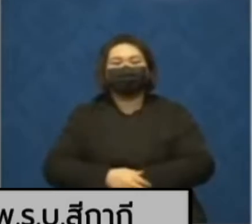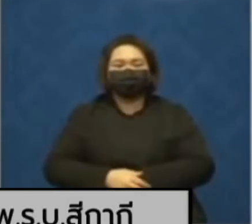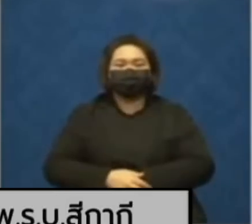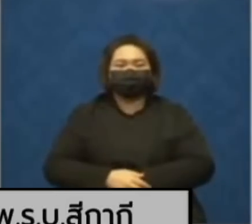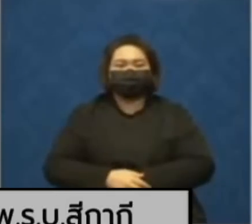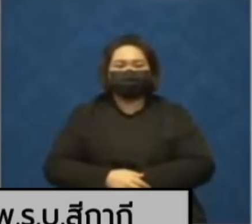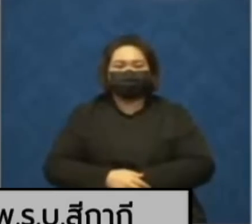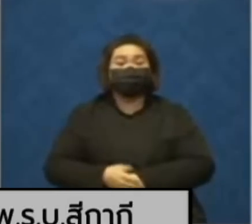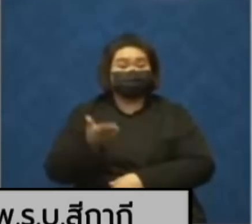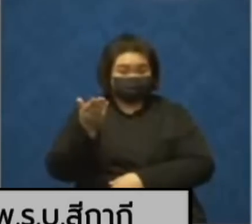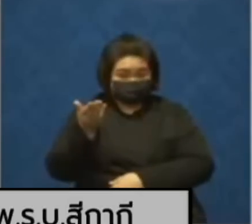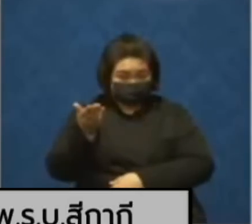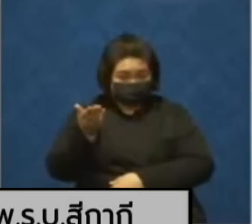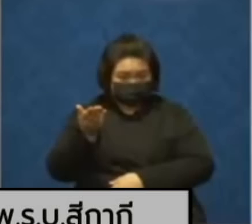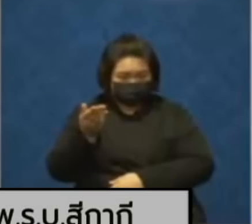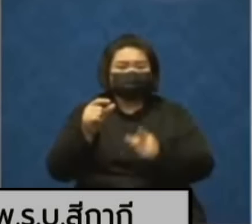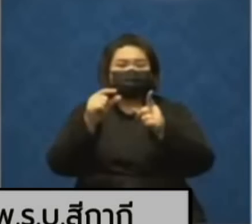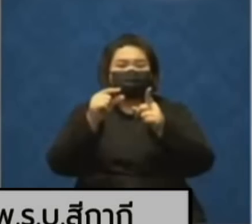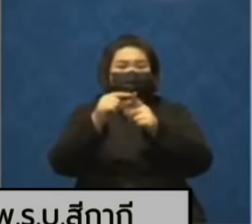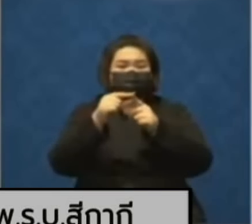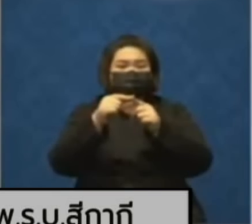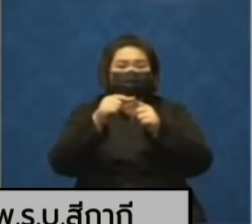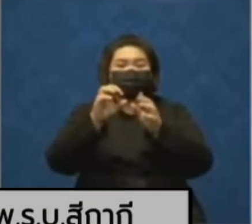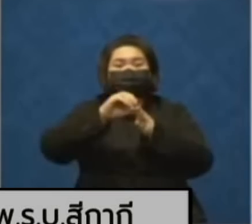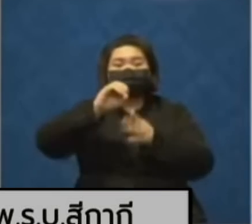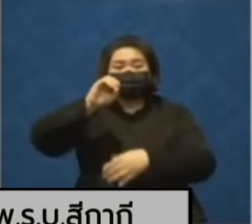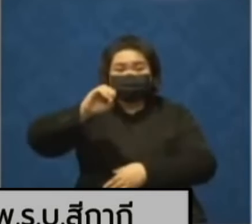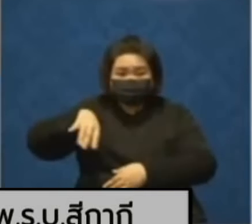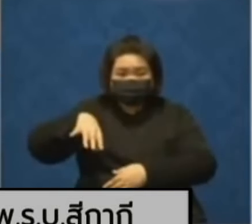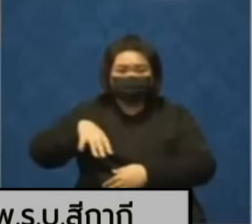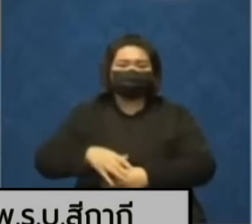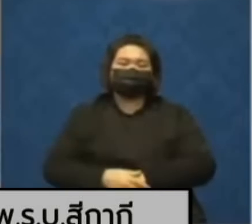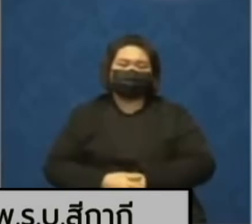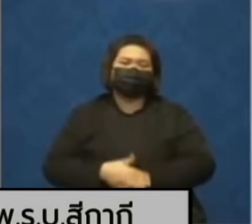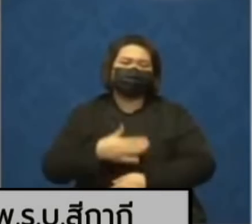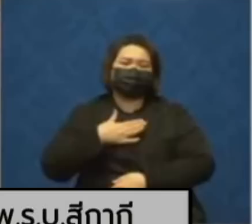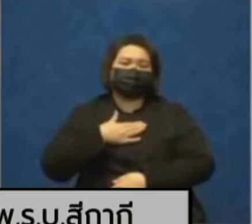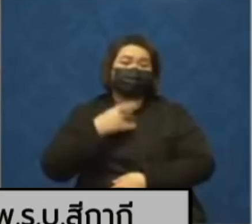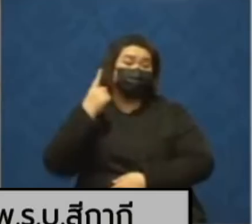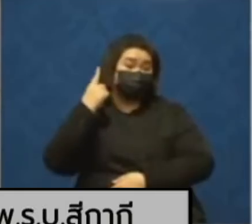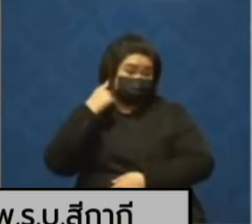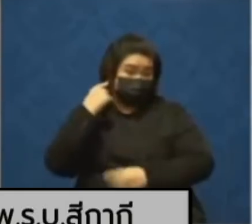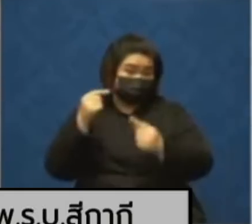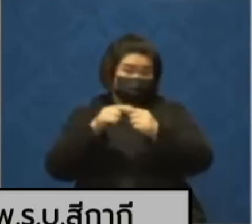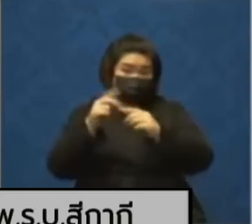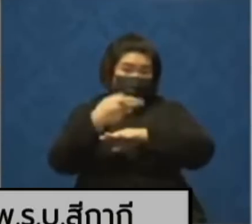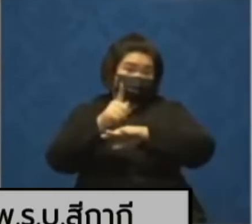ส่นที่กมฐิการตัดออก ด้วยคามพอรบครัผมฟังท่ประทางกรมฐิการท่านก็